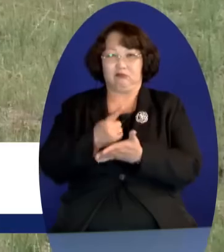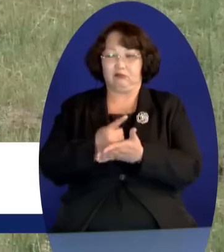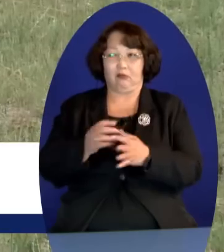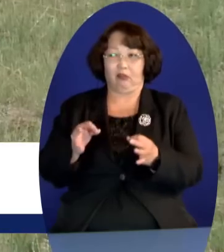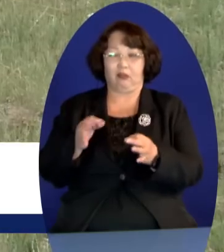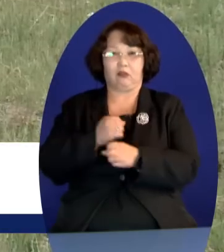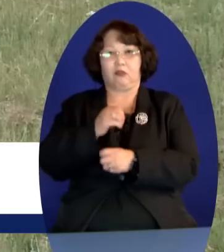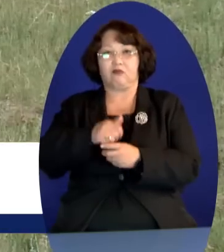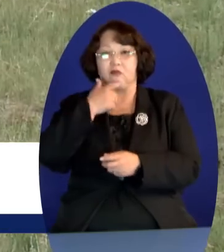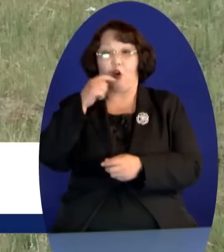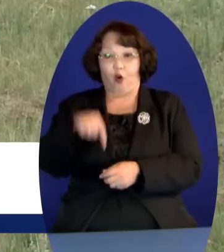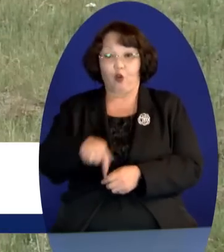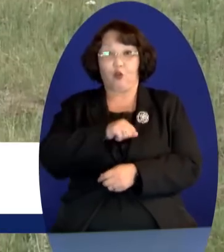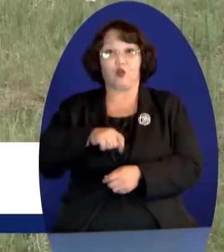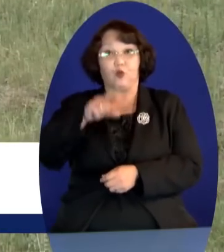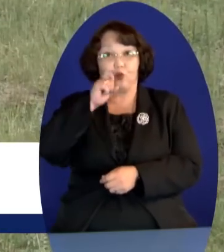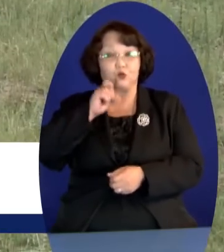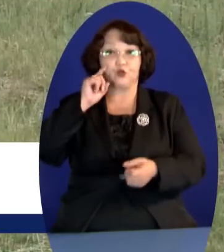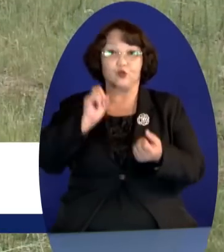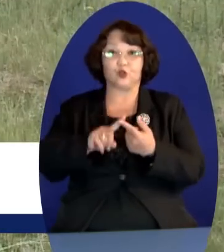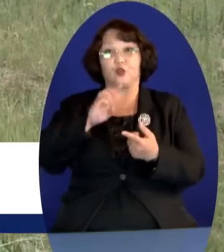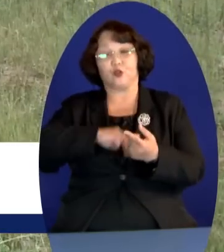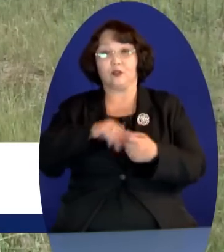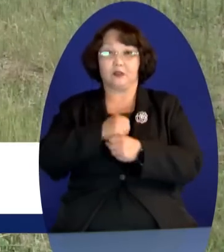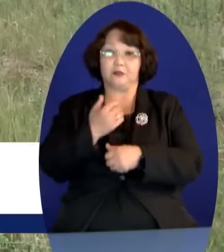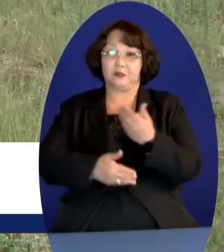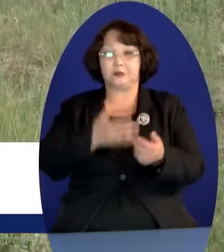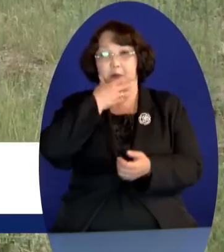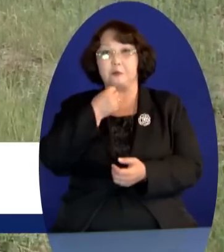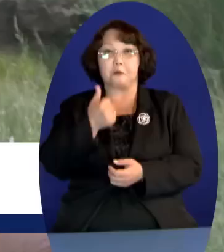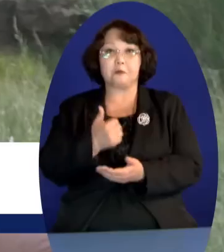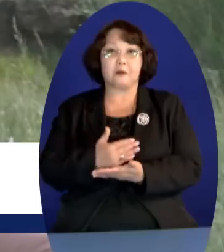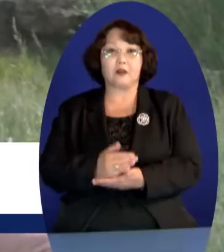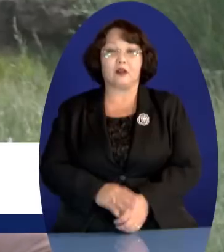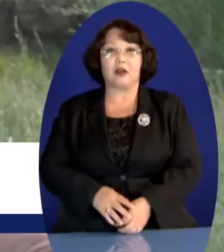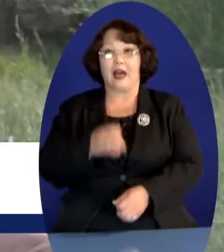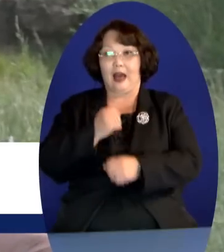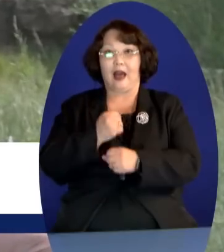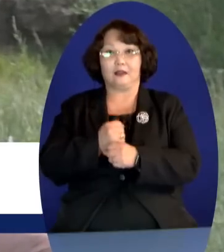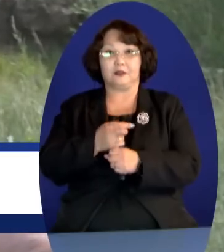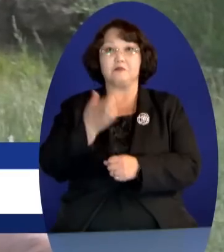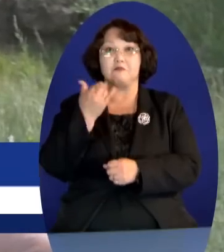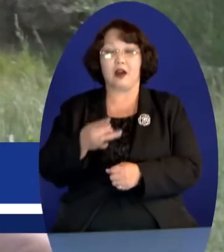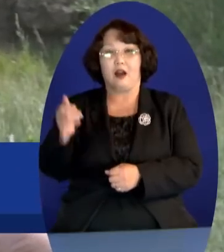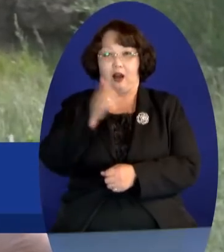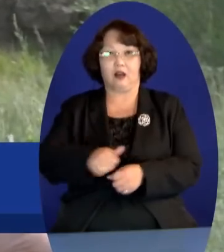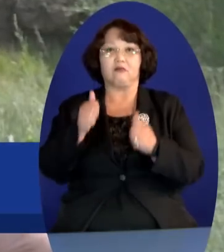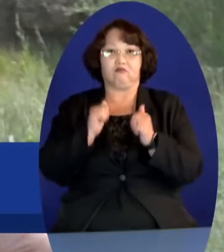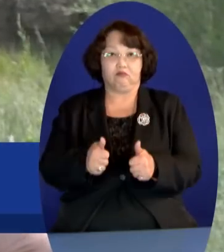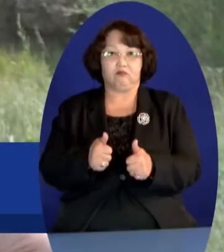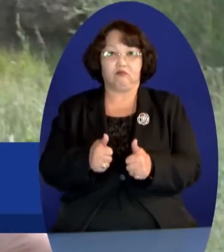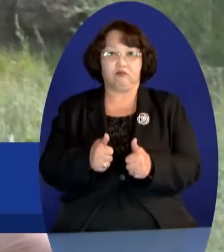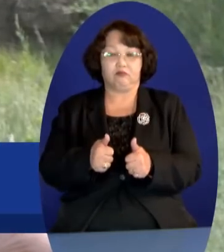Тэгээ одоо болохон яг өөрөө сонирхсан нөгөө зорилцлогийн хөдөл ингээд явбал арай гоё юм шиг санагдаад байна. Ажлын байр бол хангалттай байна. Гэтэл